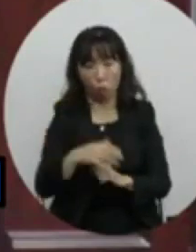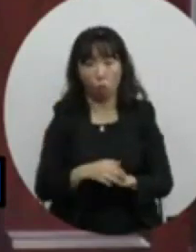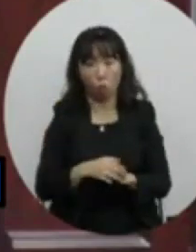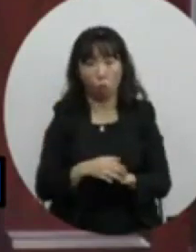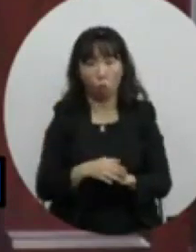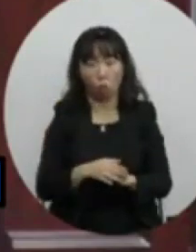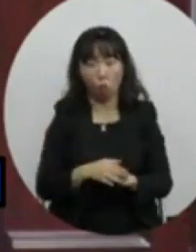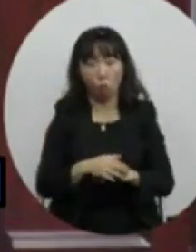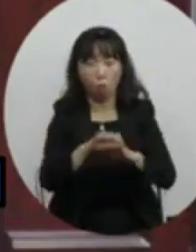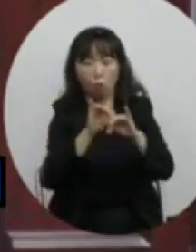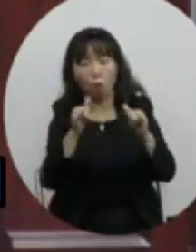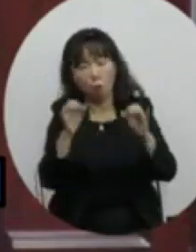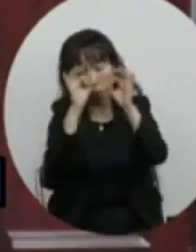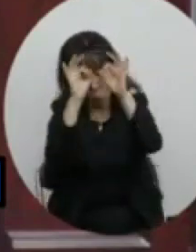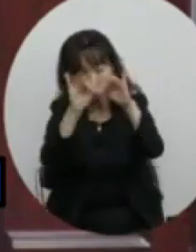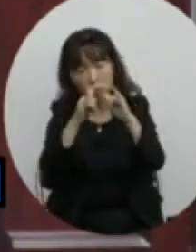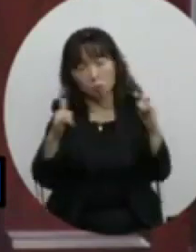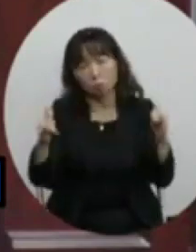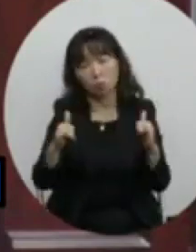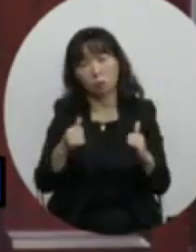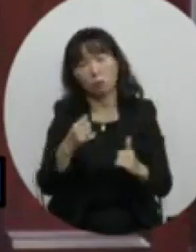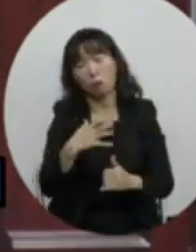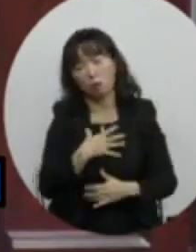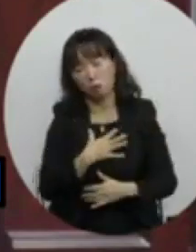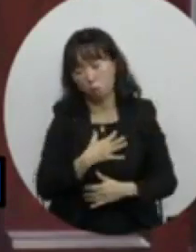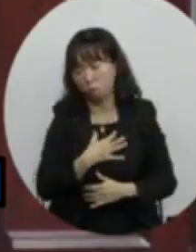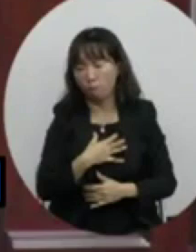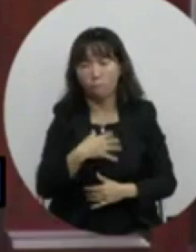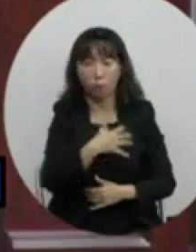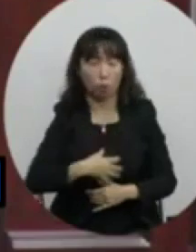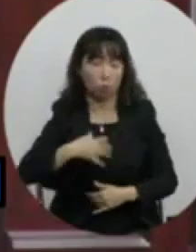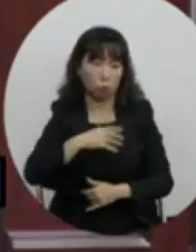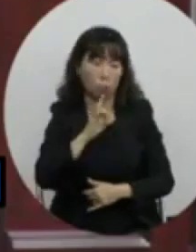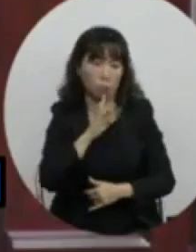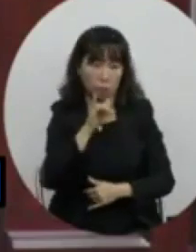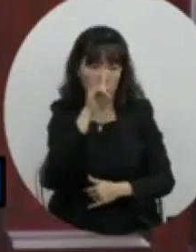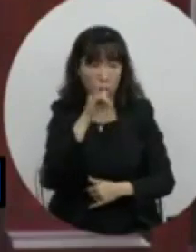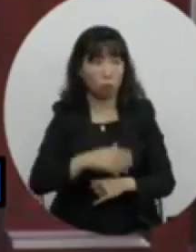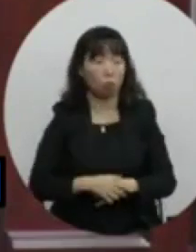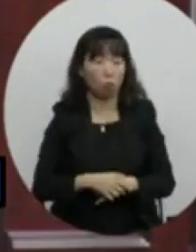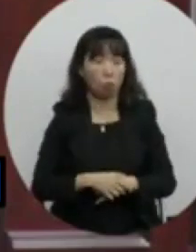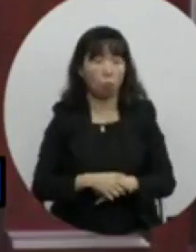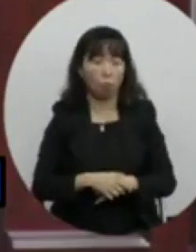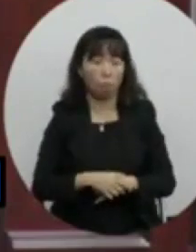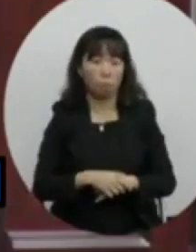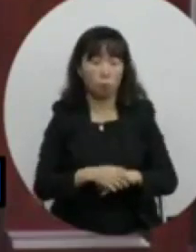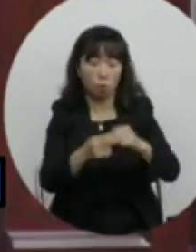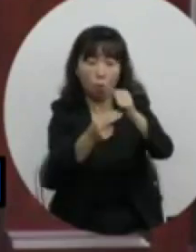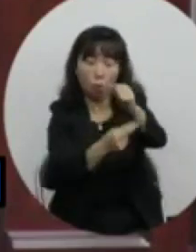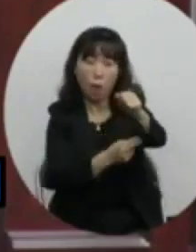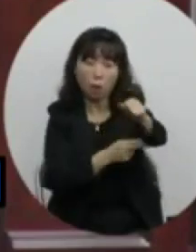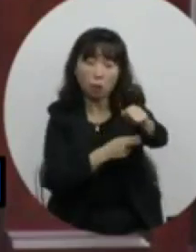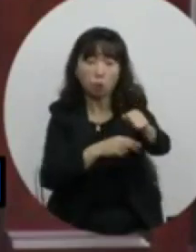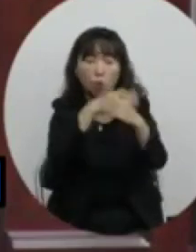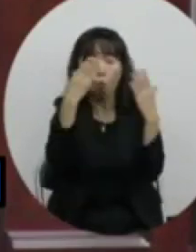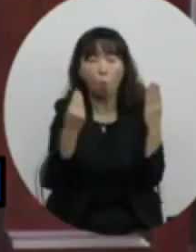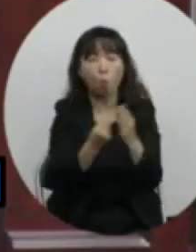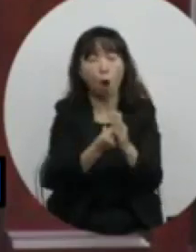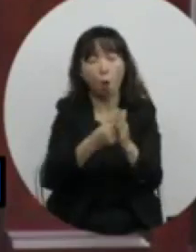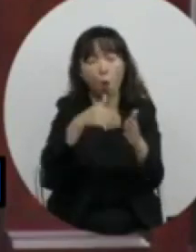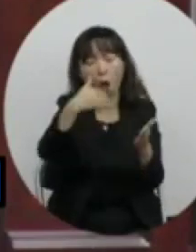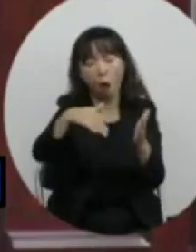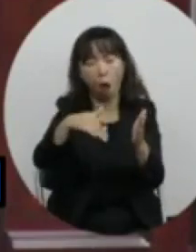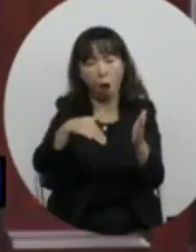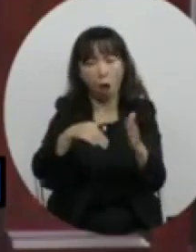눈을 불편하게 하고 있습니다. 출렁다리는 완공 일정이 늦어지기만 하고 도자산업은